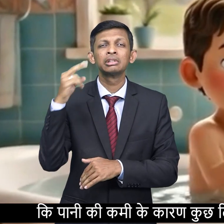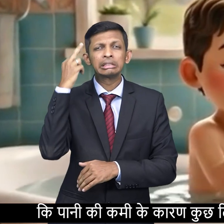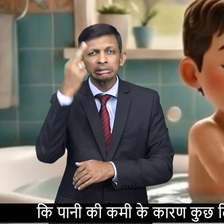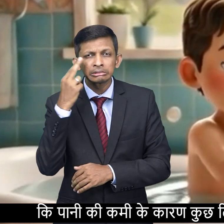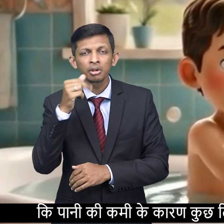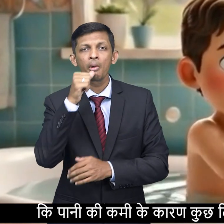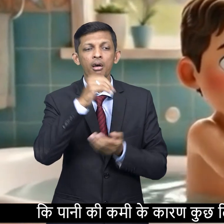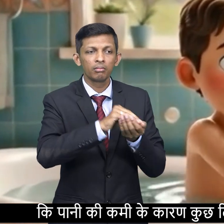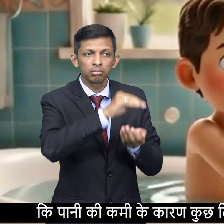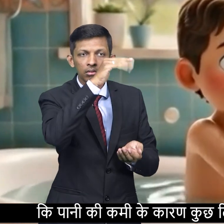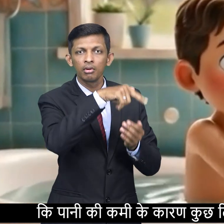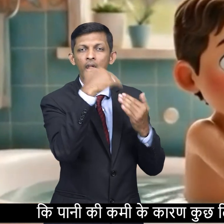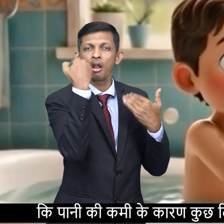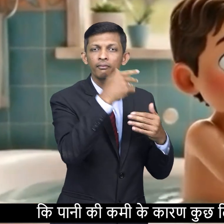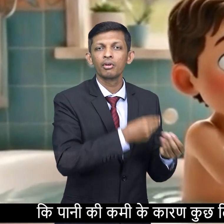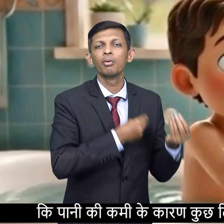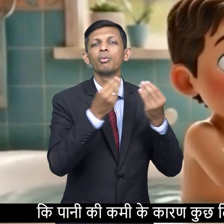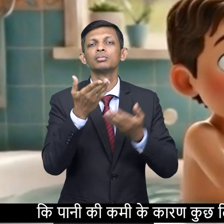ही उपलब्ध होगा।